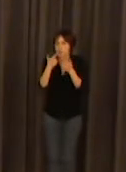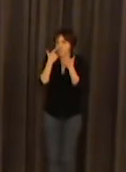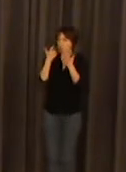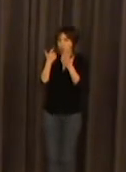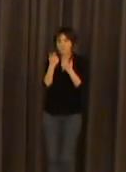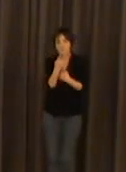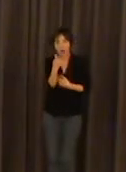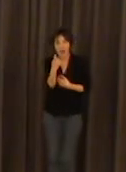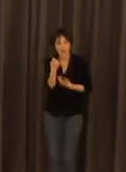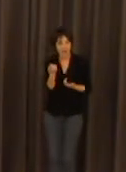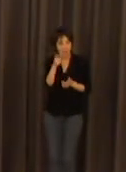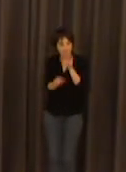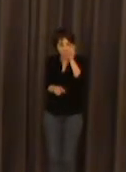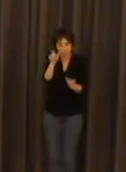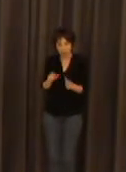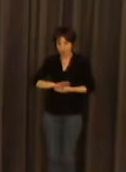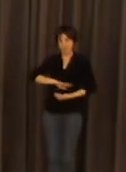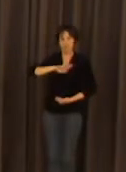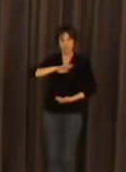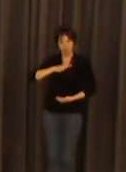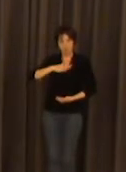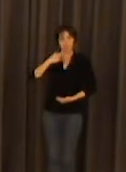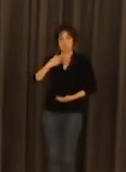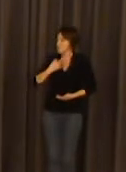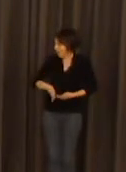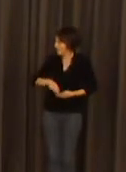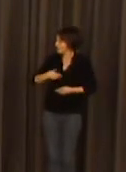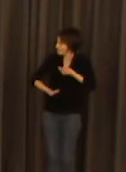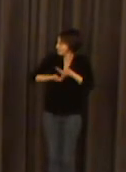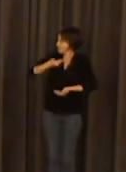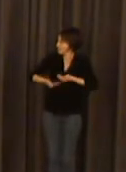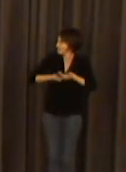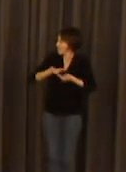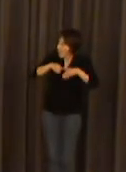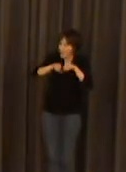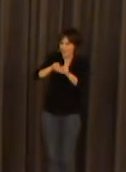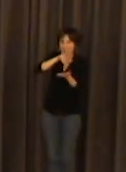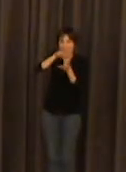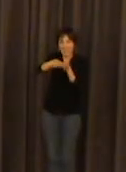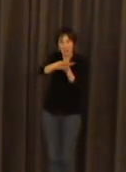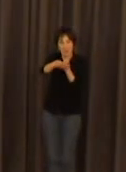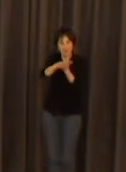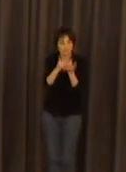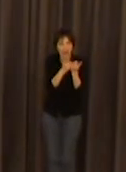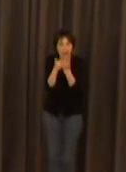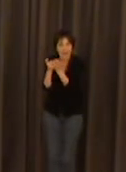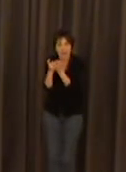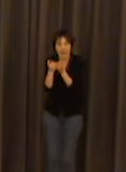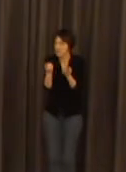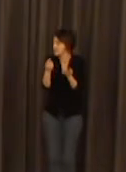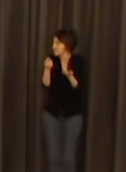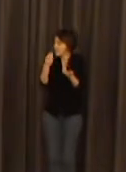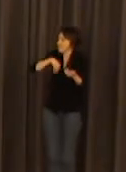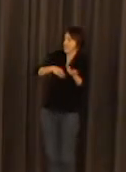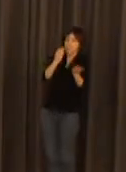de persones amb capacitat per formar i per utilitzar la llengua de signes. Per tant, ja m'han avançat